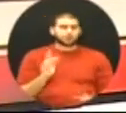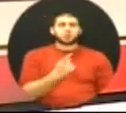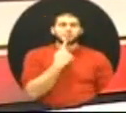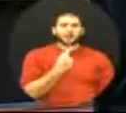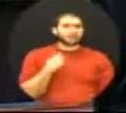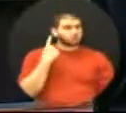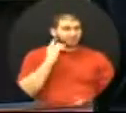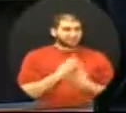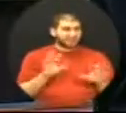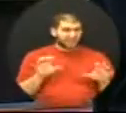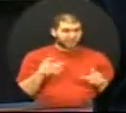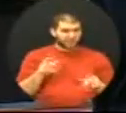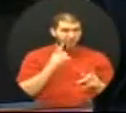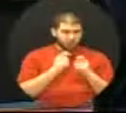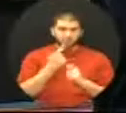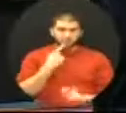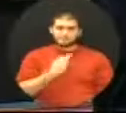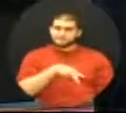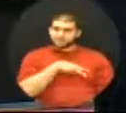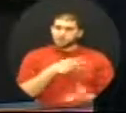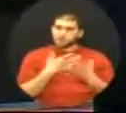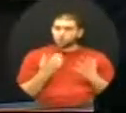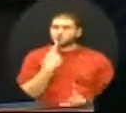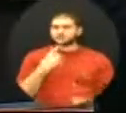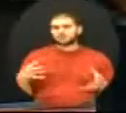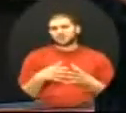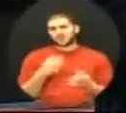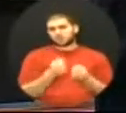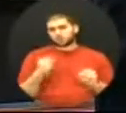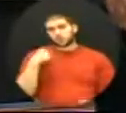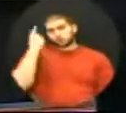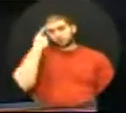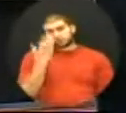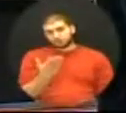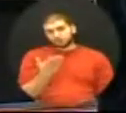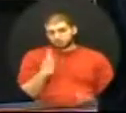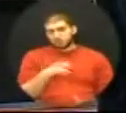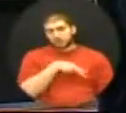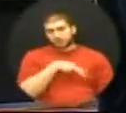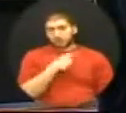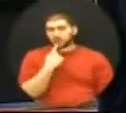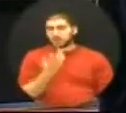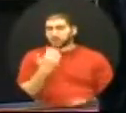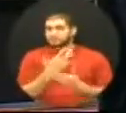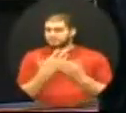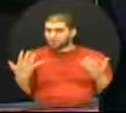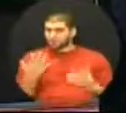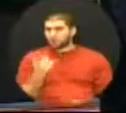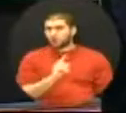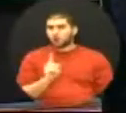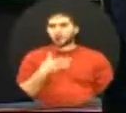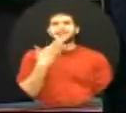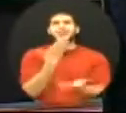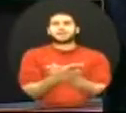הוא אמר, אני גם שמעתי את הראיון הזה, ורשות שהוא אמר באחריות מאוד מאוד גדולה. הוא אמר, א', זה מפלגה דמוקרטית, ואני חושבת שזה מאוד מאוד אחראי מצידו להגיד את זה, וזה נכון. היה ברור לחלוטין שהוא לא